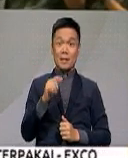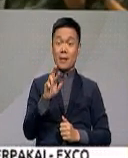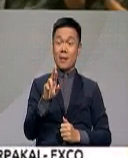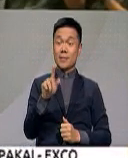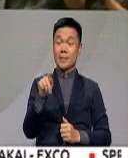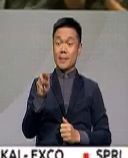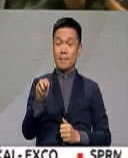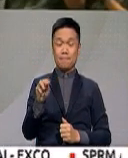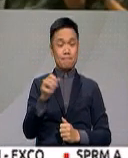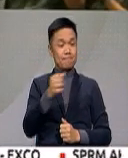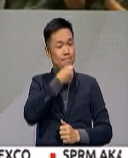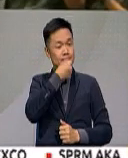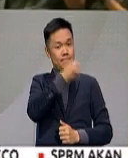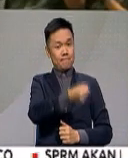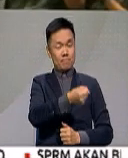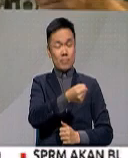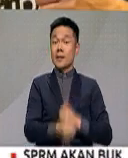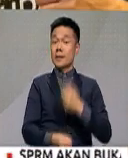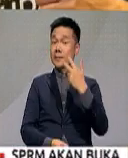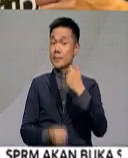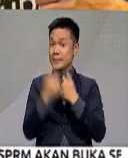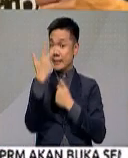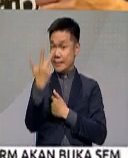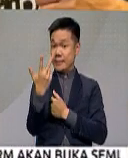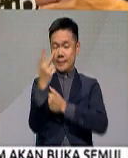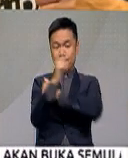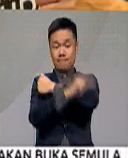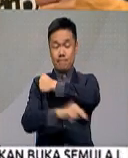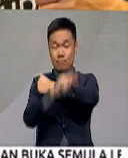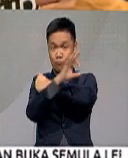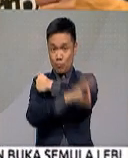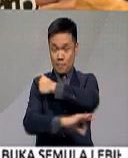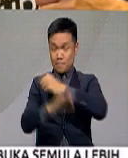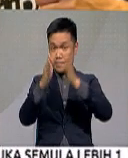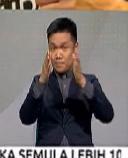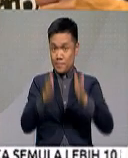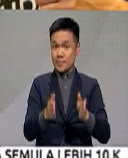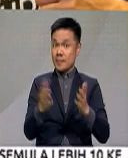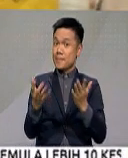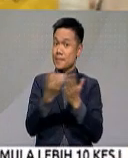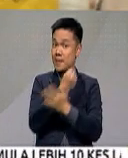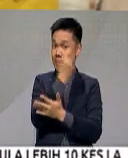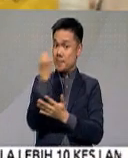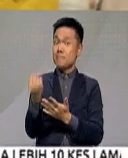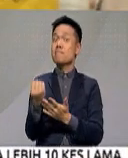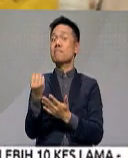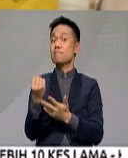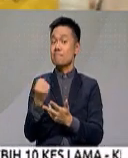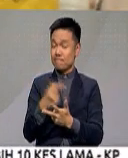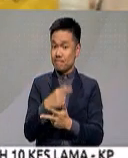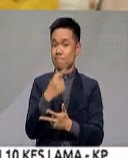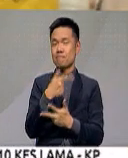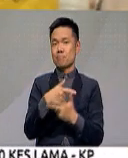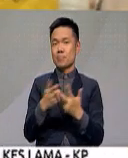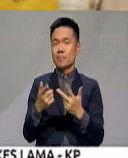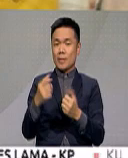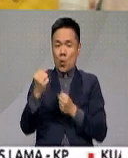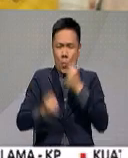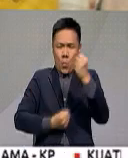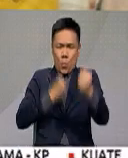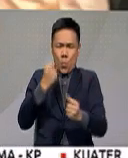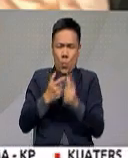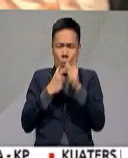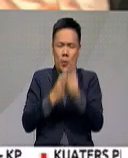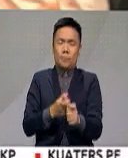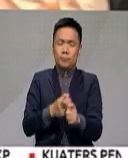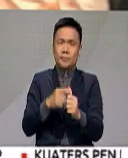Seremban. Tiga anak Negeri Sembilan berjaya memenangi pingat emas dalam Sukan C baru-baru ini. Mereka ialah pelari pecut kebangsaan